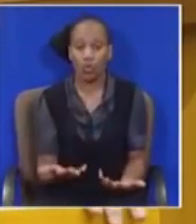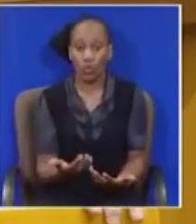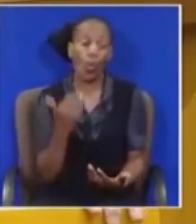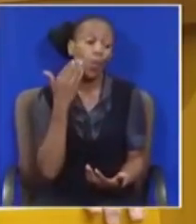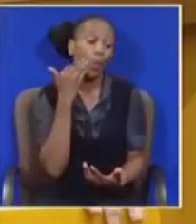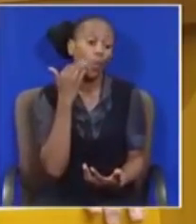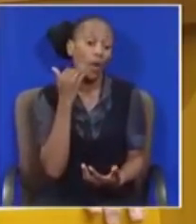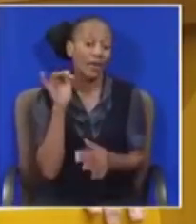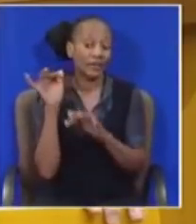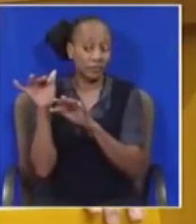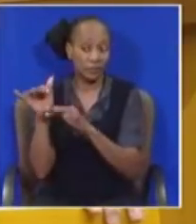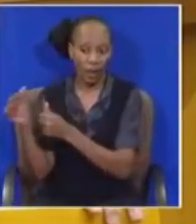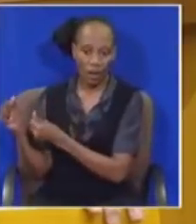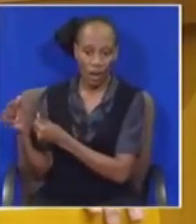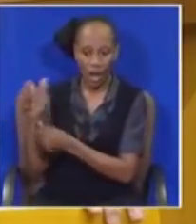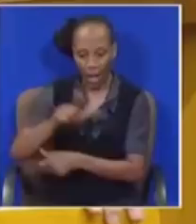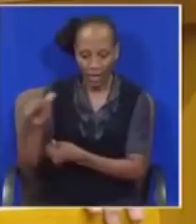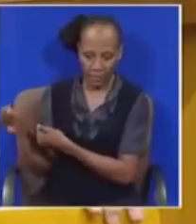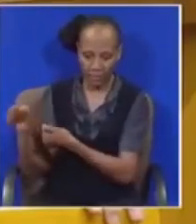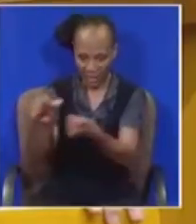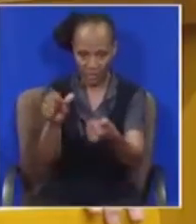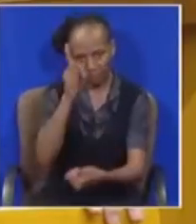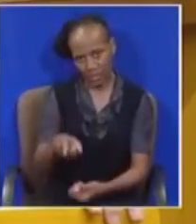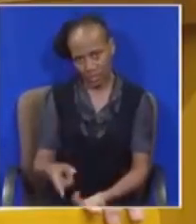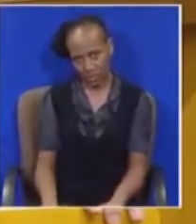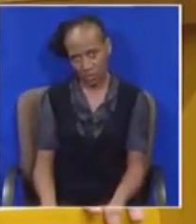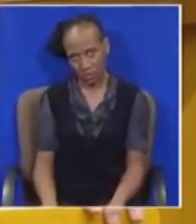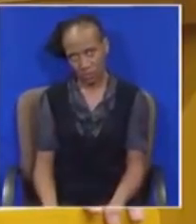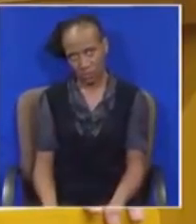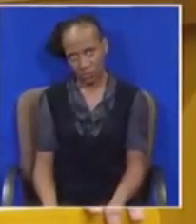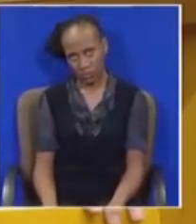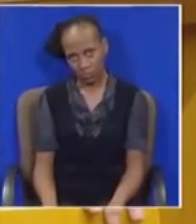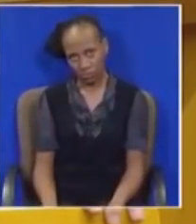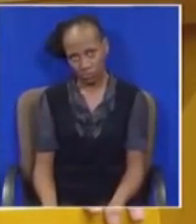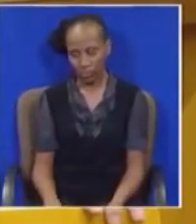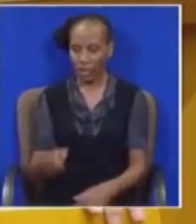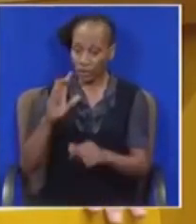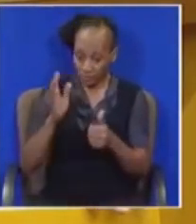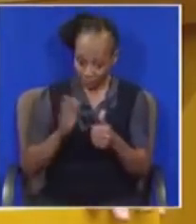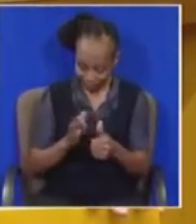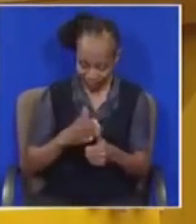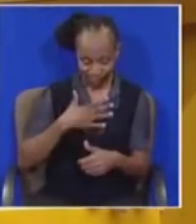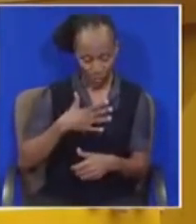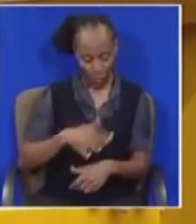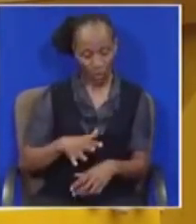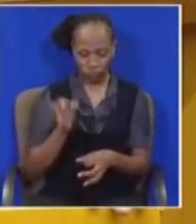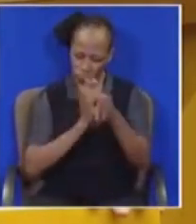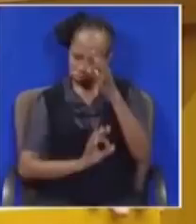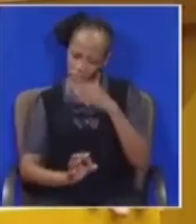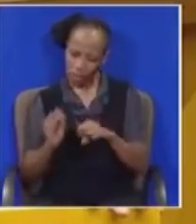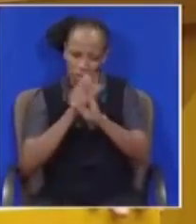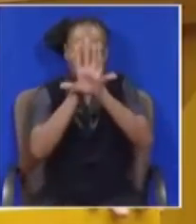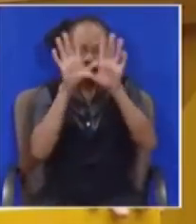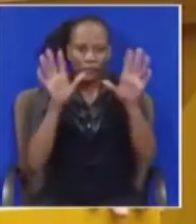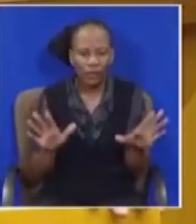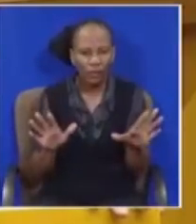teruggee. Ons moet ook baie duidelik kyk na hierdie voorstel en ook wat die ANC regering gesê